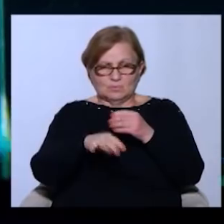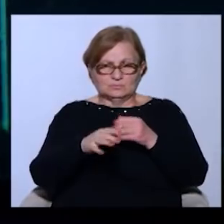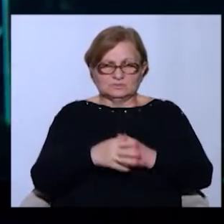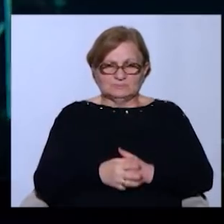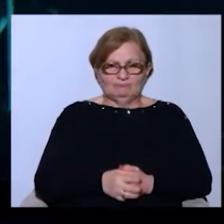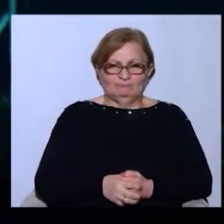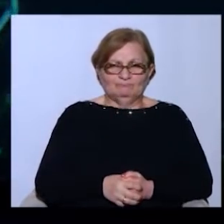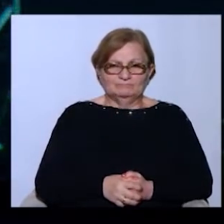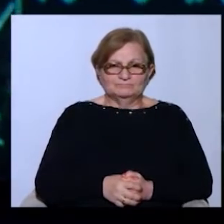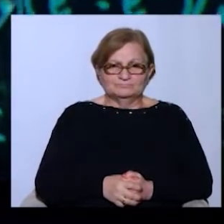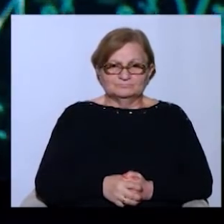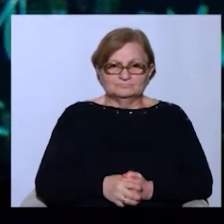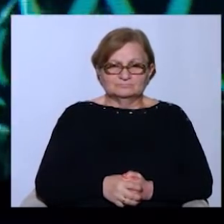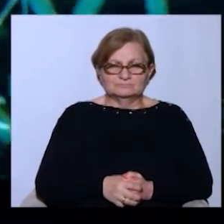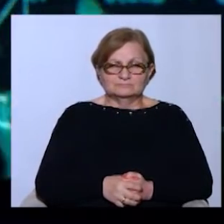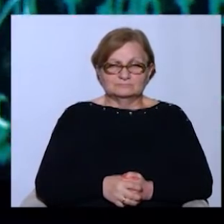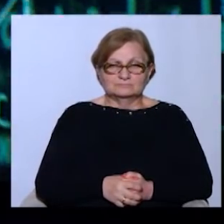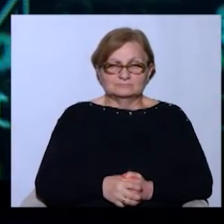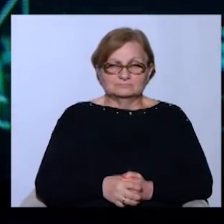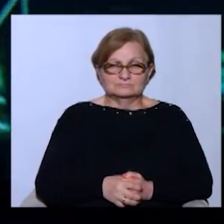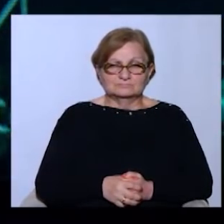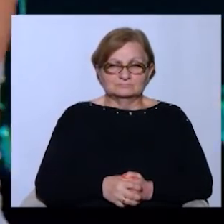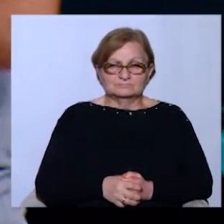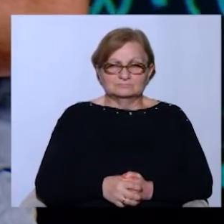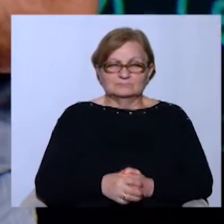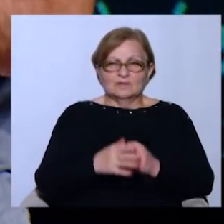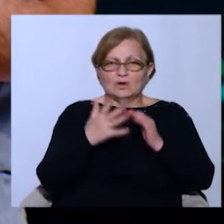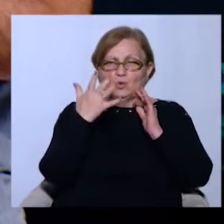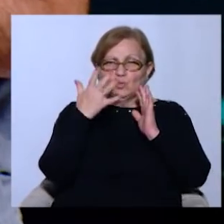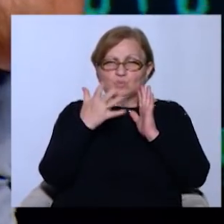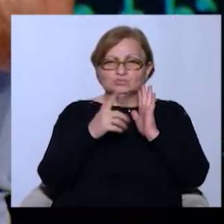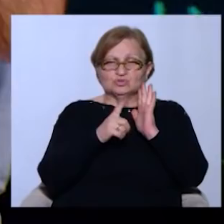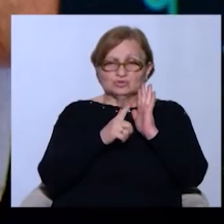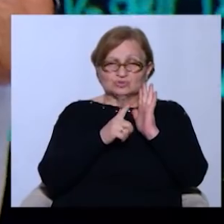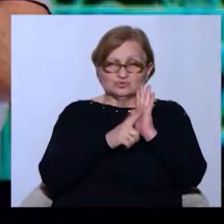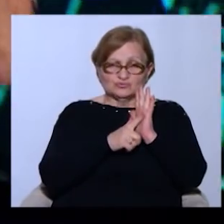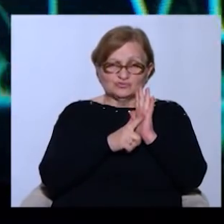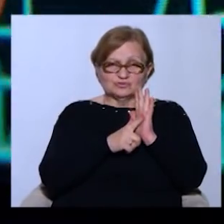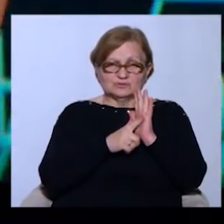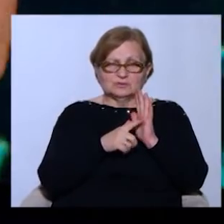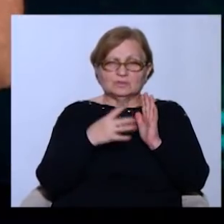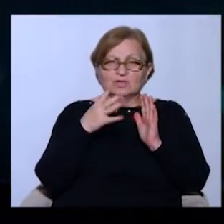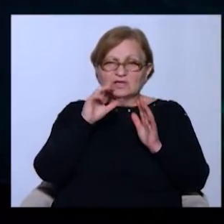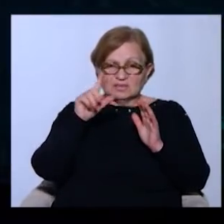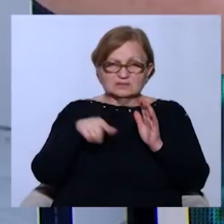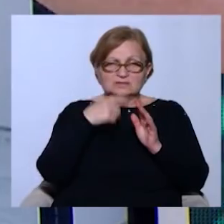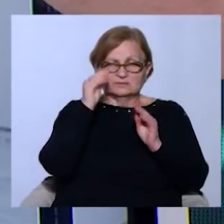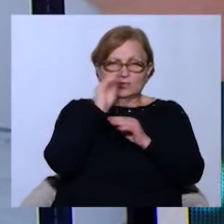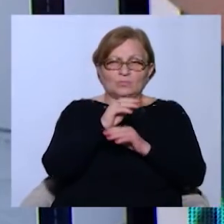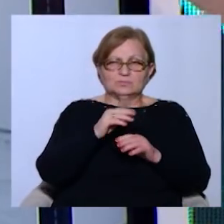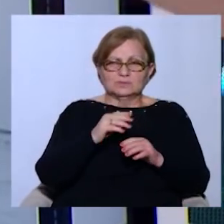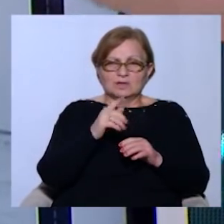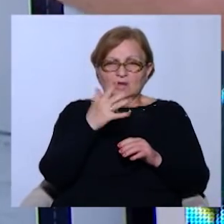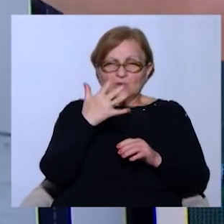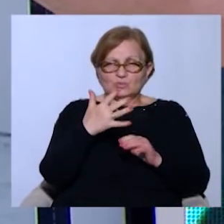უბრუნდეთ უკან. ესე იგი გამოდის რომ ჩვენ 5-ჯერ 7 ან 35 გქონია კიდევ 4-ჯერ აღებული. ესე იგი ჩვენ